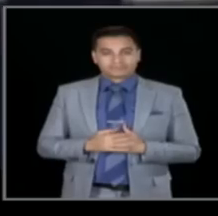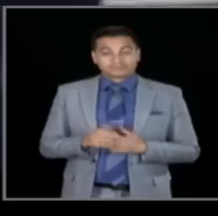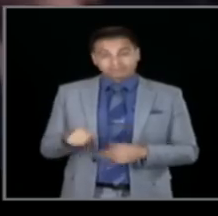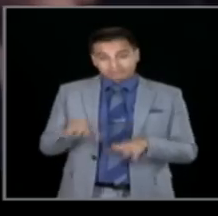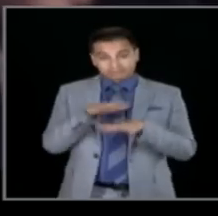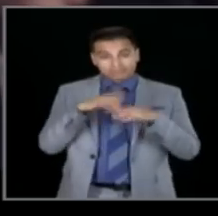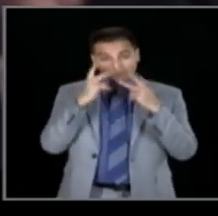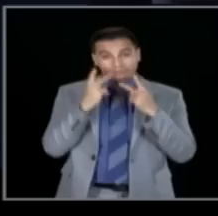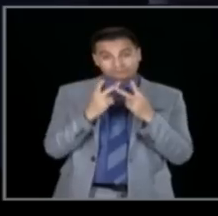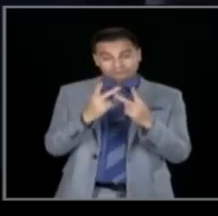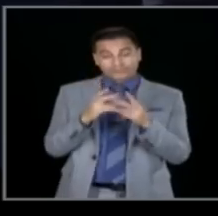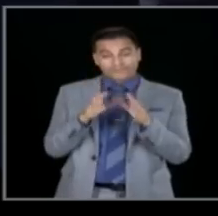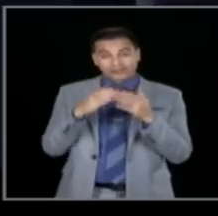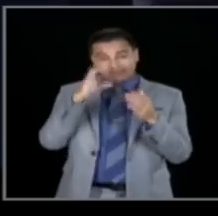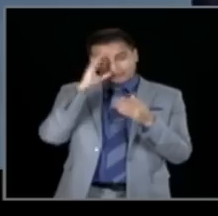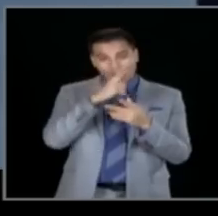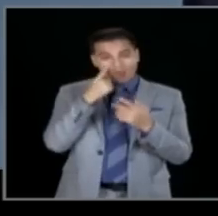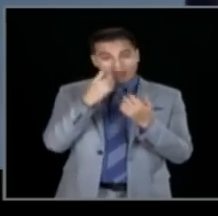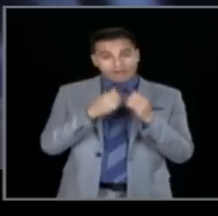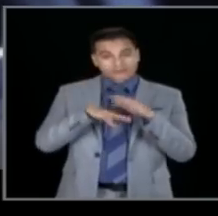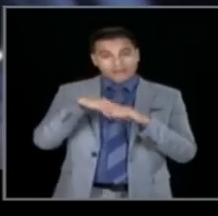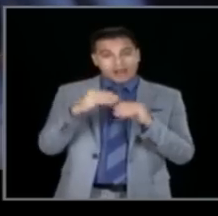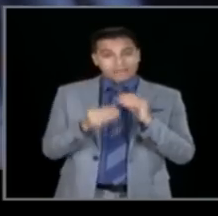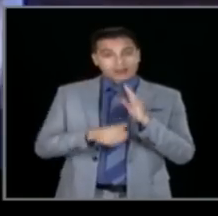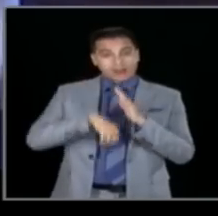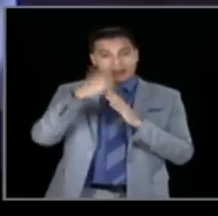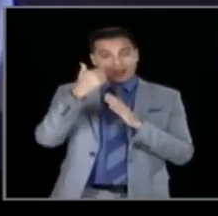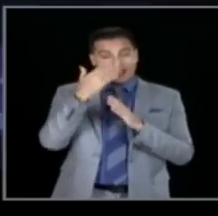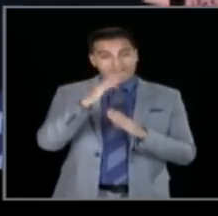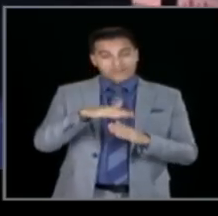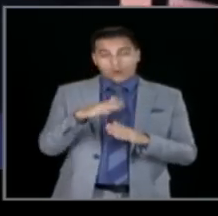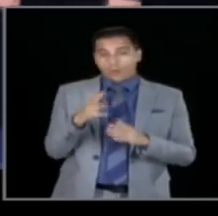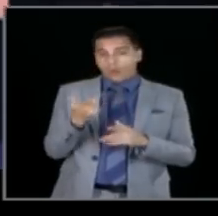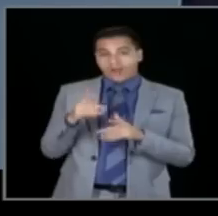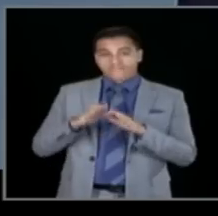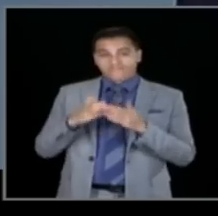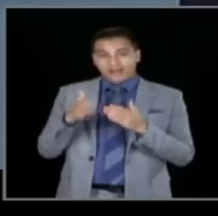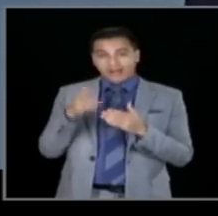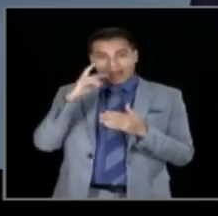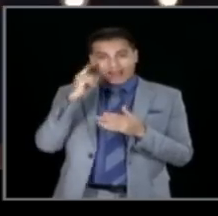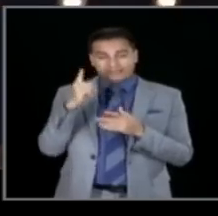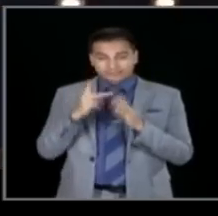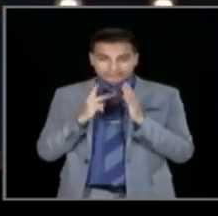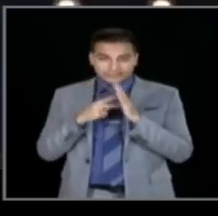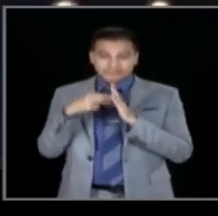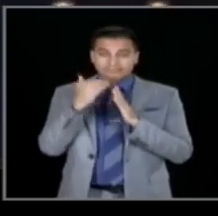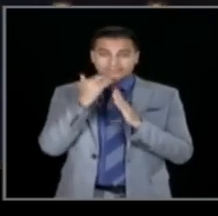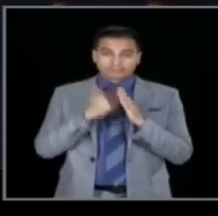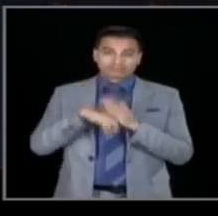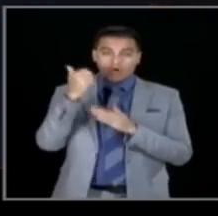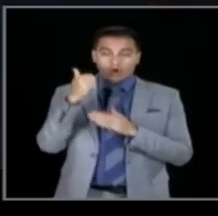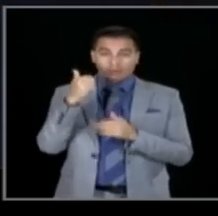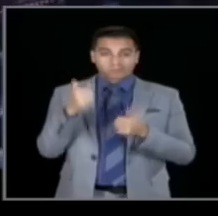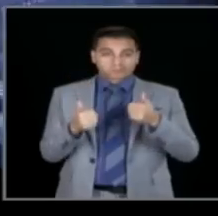خلينا نشوف الزمالك هيعملوا ايه، هيحافظوا على التقدم ولا لا، وفريق الحوت الازرق هيستسلم ولا هيعرف